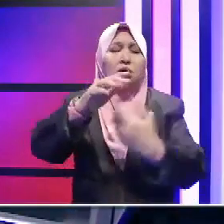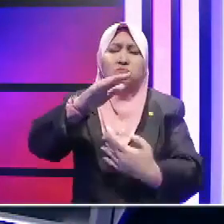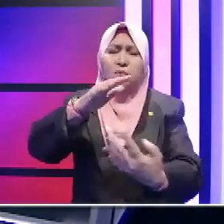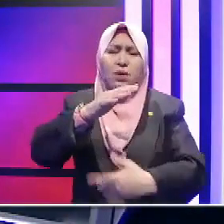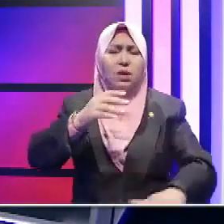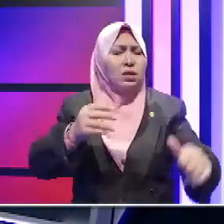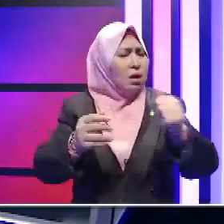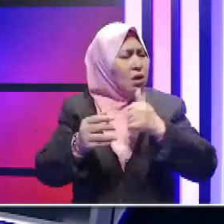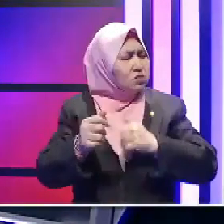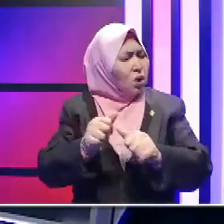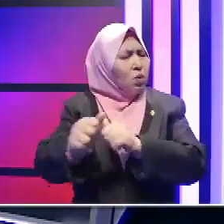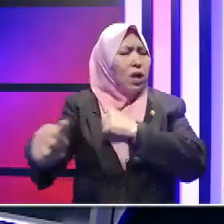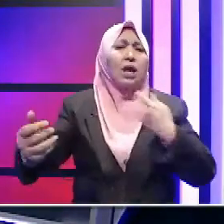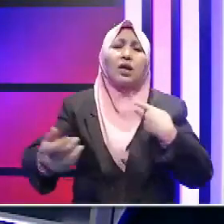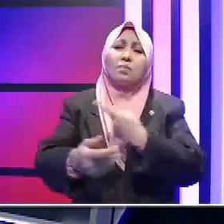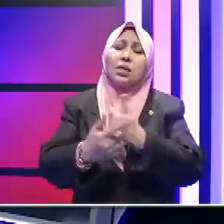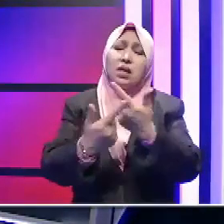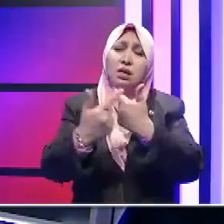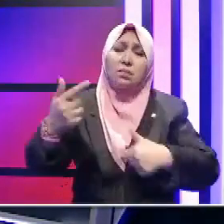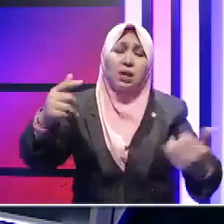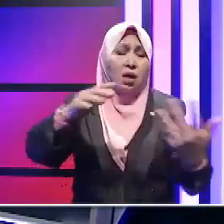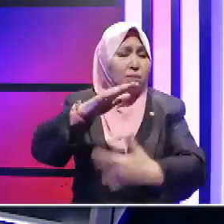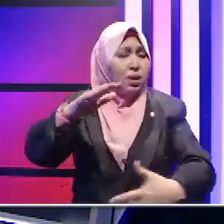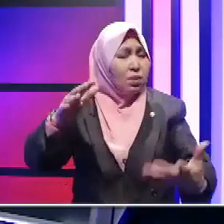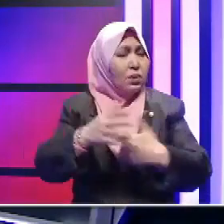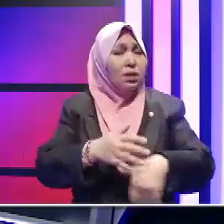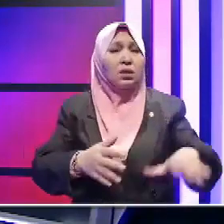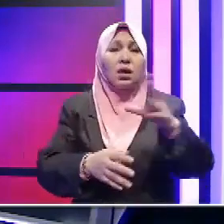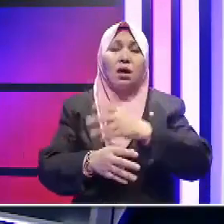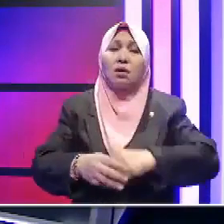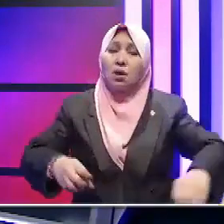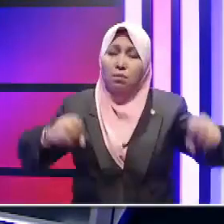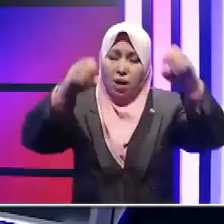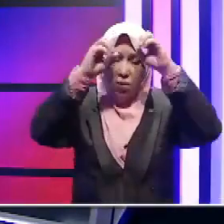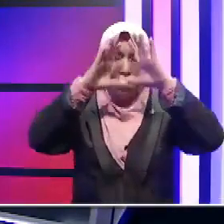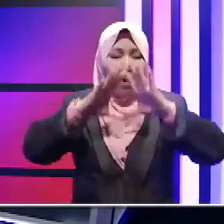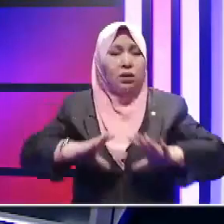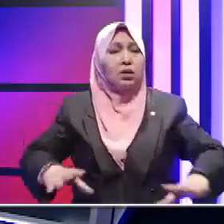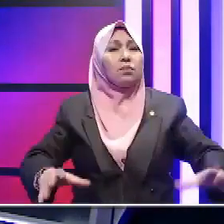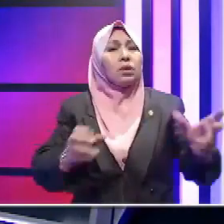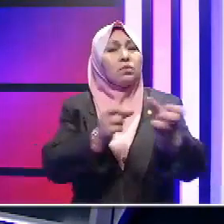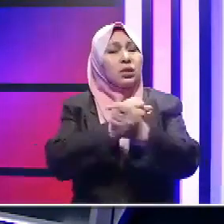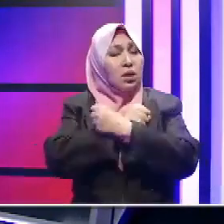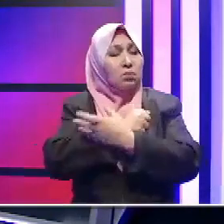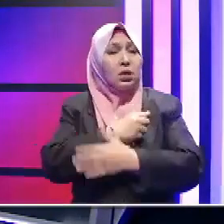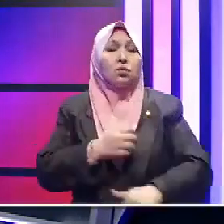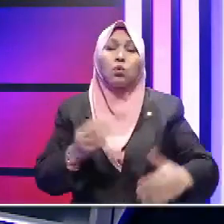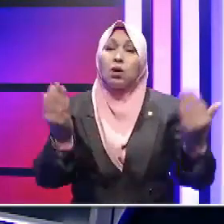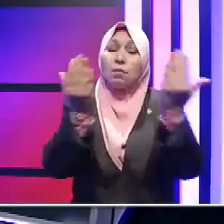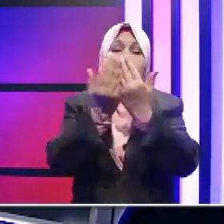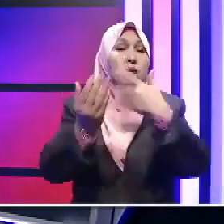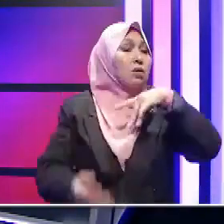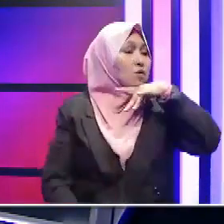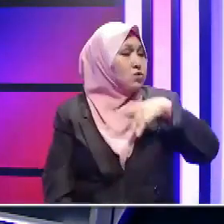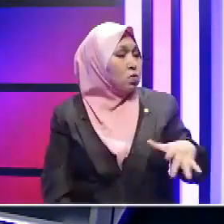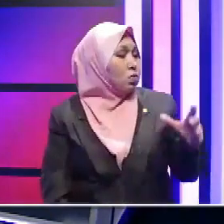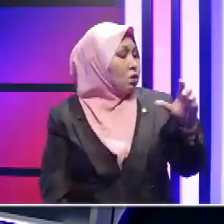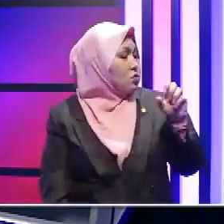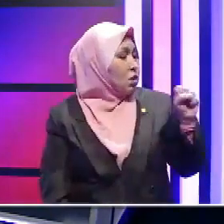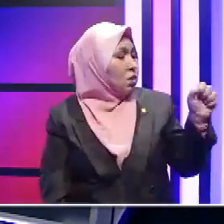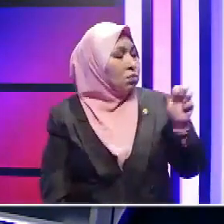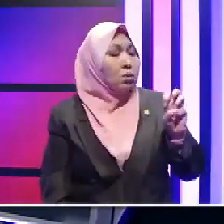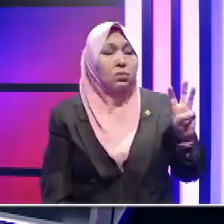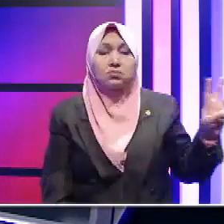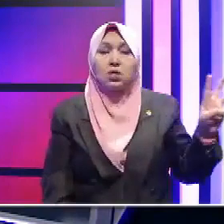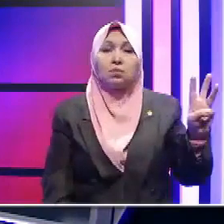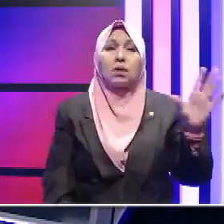wa akhirnya legenda tema al-abror birohmatika Yaa arhamar Rohimin wasallam bahwa ada mohon Hai adek edisi